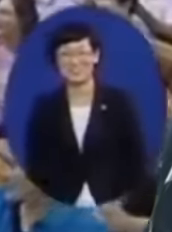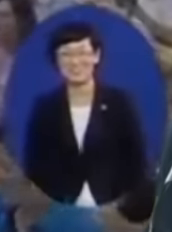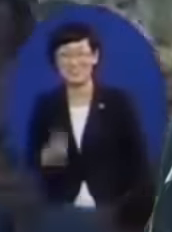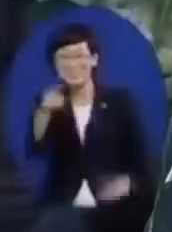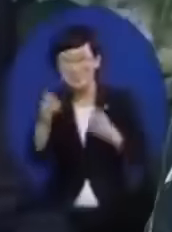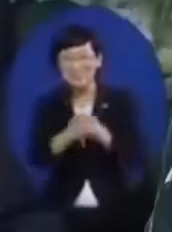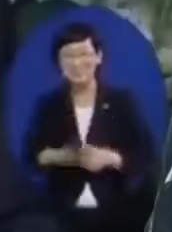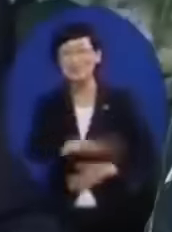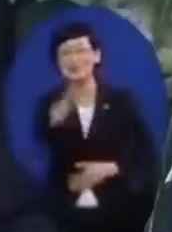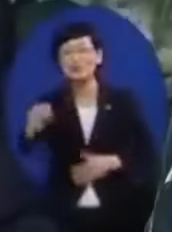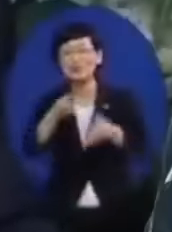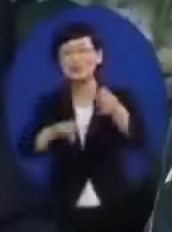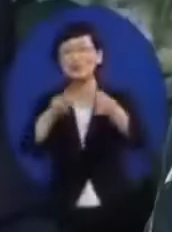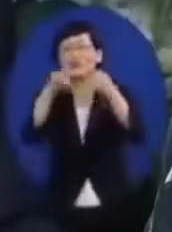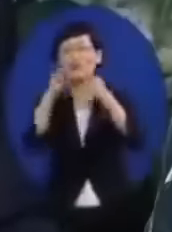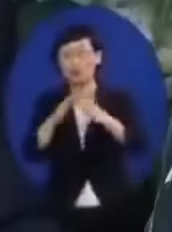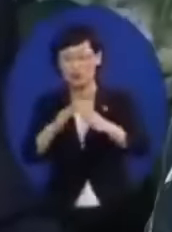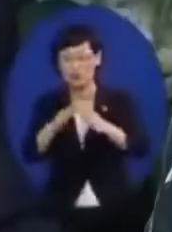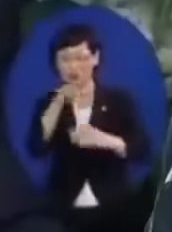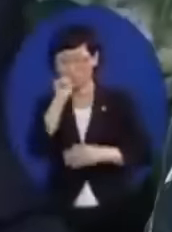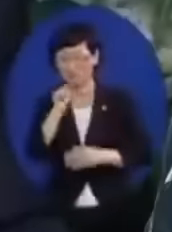그래서 우리 교회가 좋은 거예요.